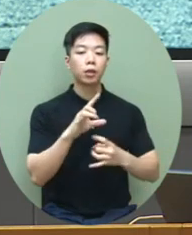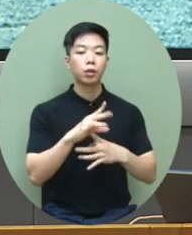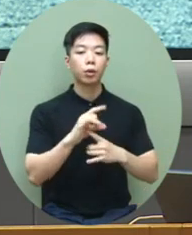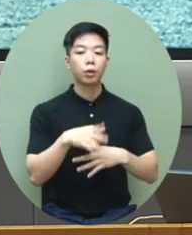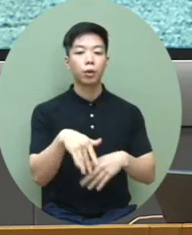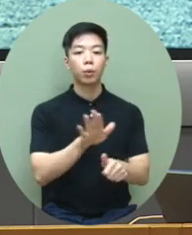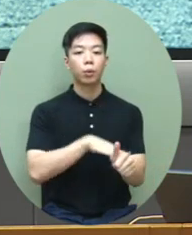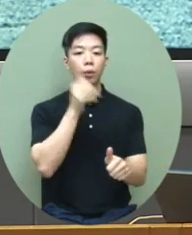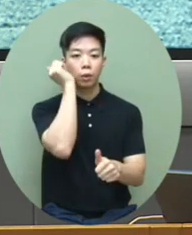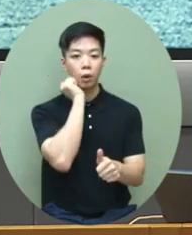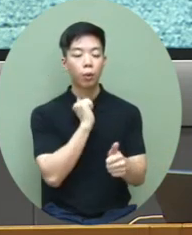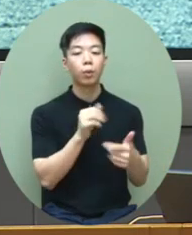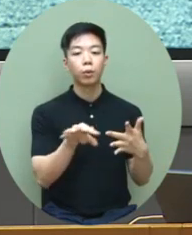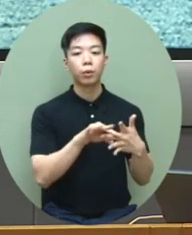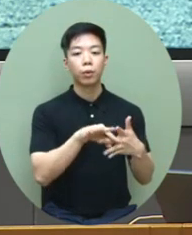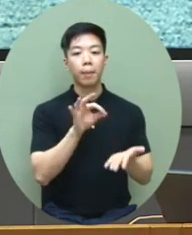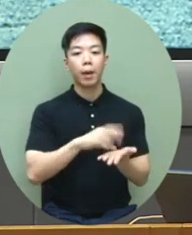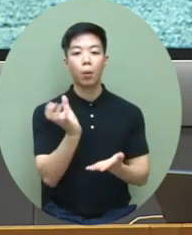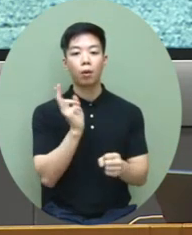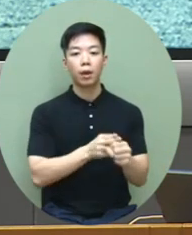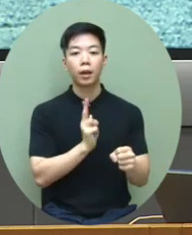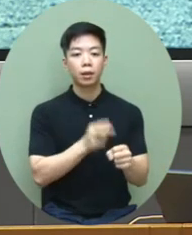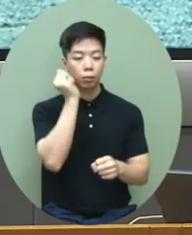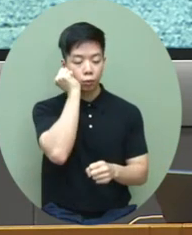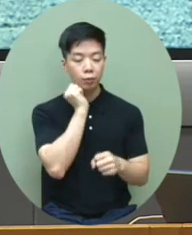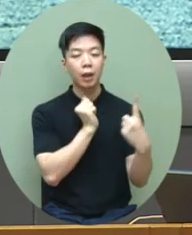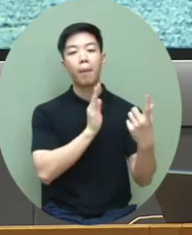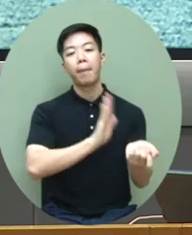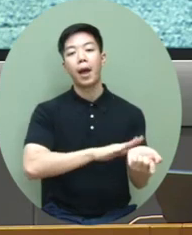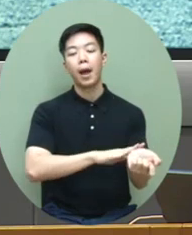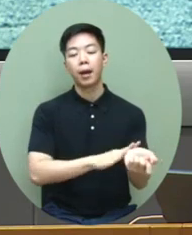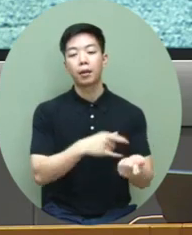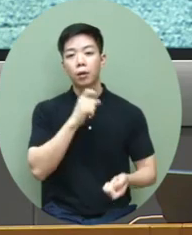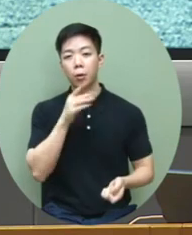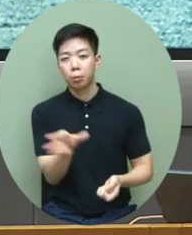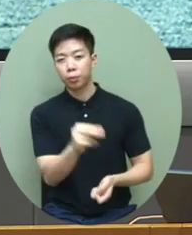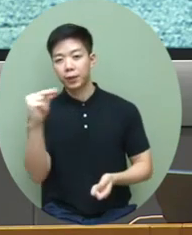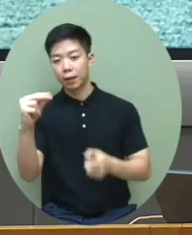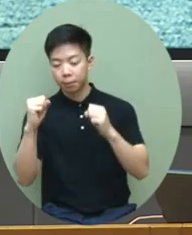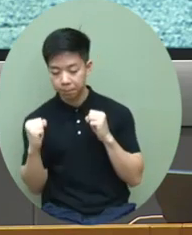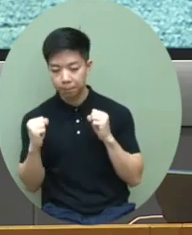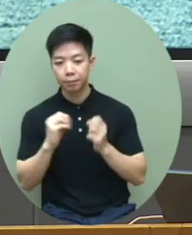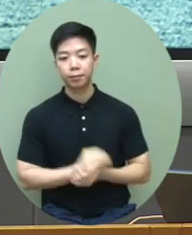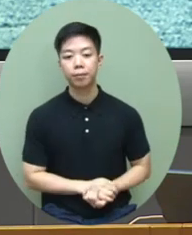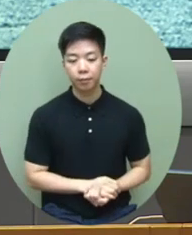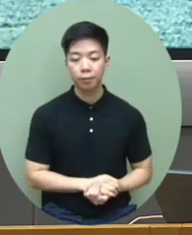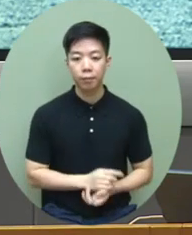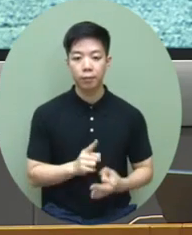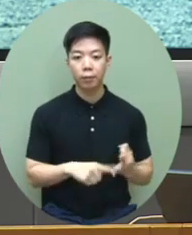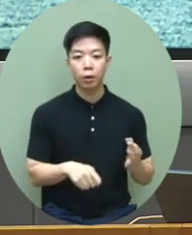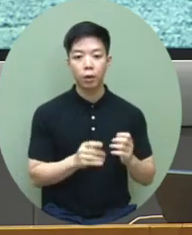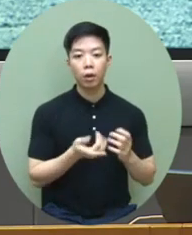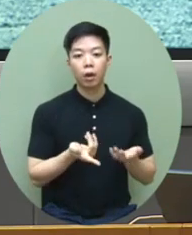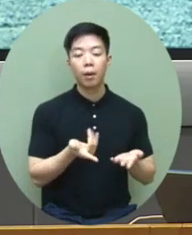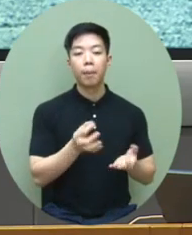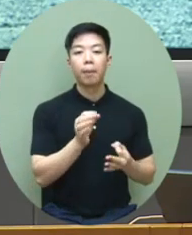院有限公司在黃大仙就1個院友確診，有7個院友需要接受檢疫。崇明護老之家